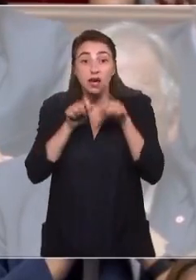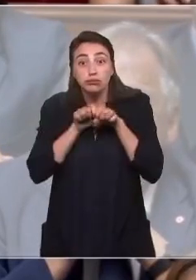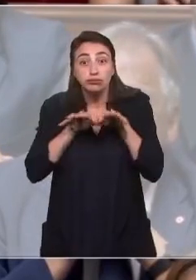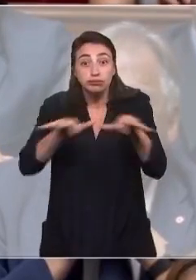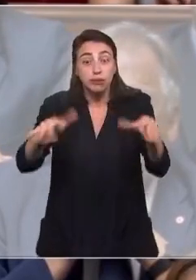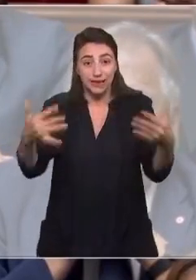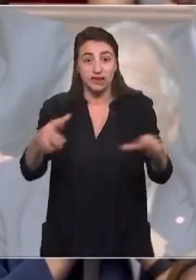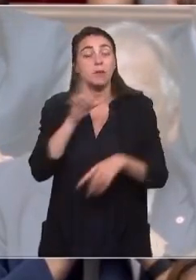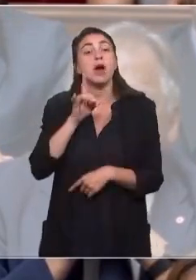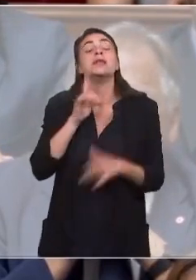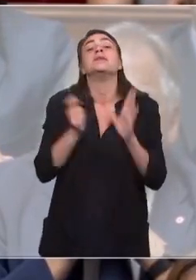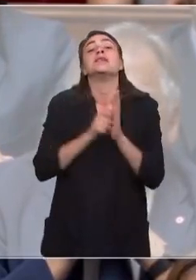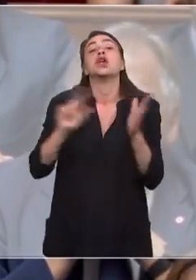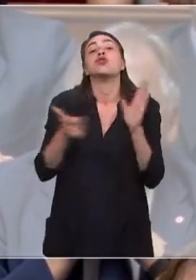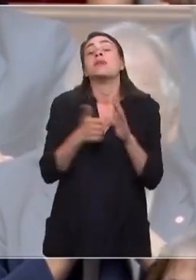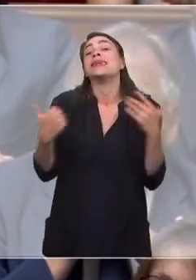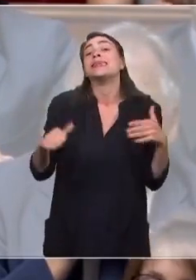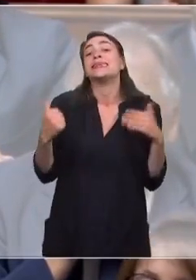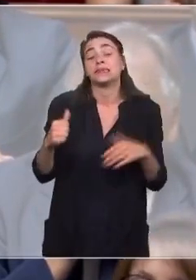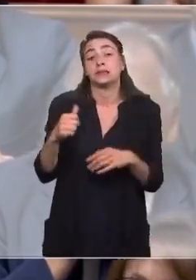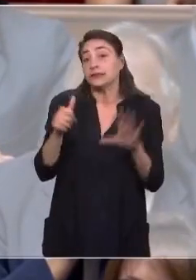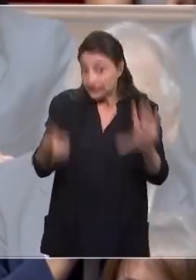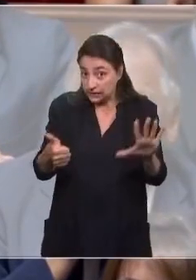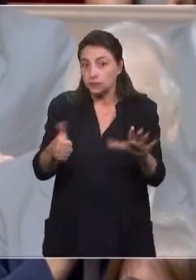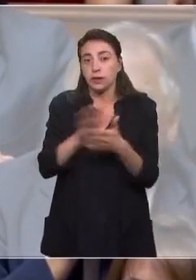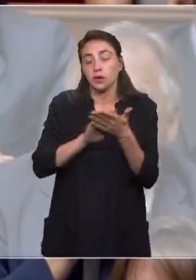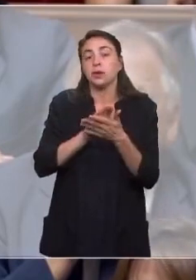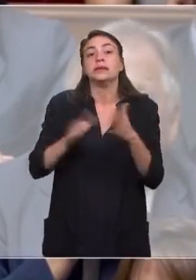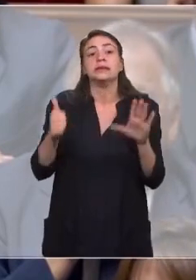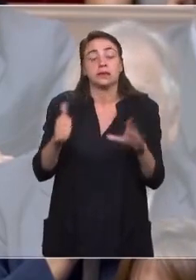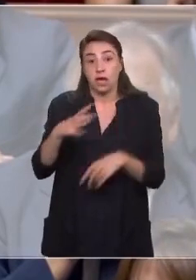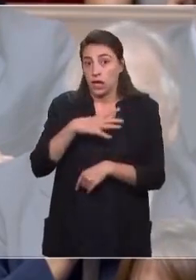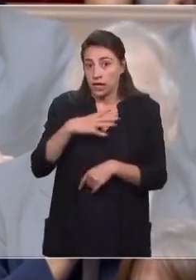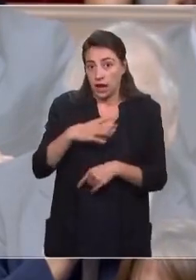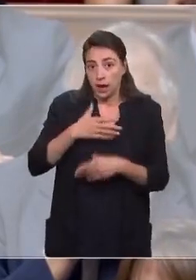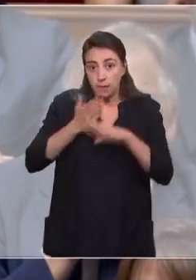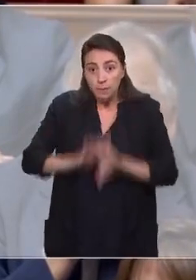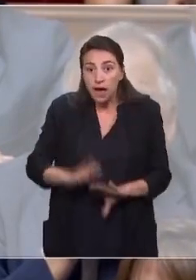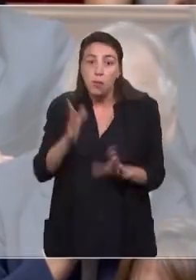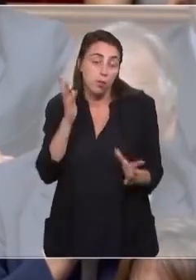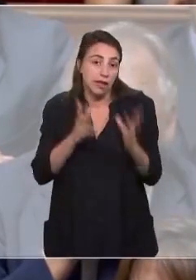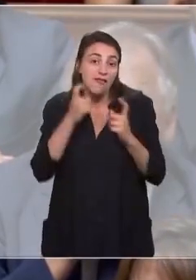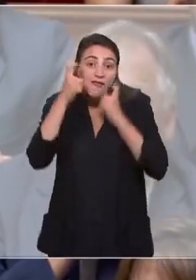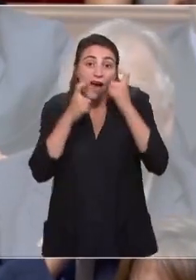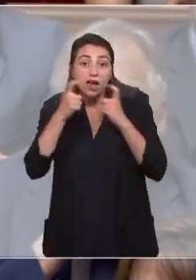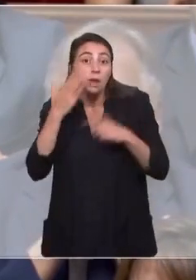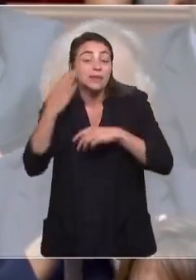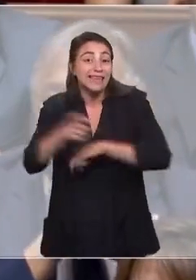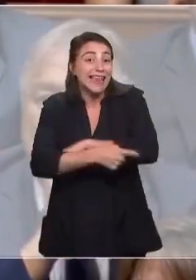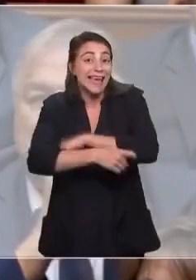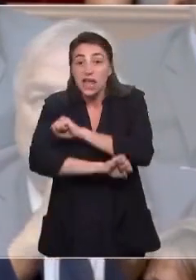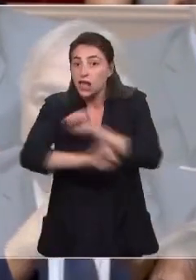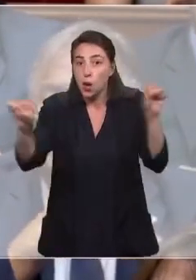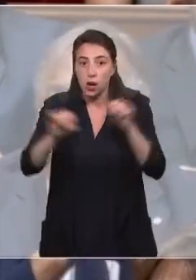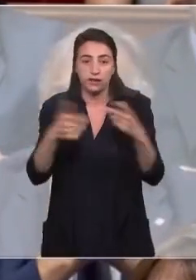avait un plan de préparation nationale en cas d'utilisation de la variole à des fins terroristes. Et à l'époque, en 2006, le plan national disposait que nous avions